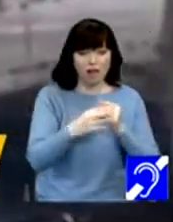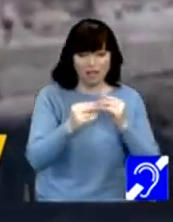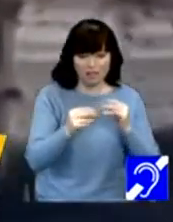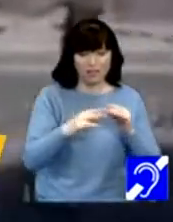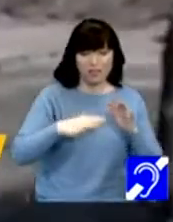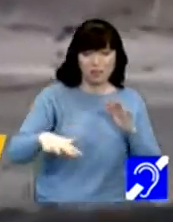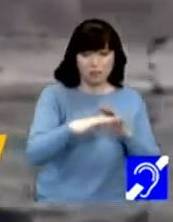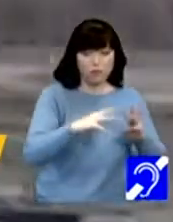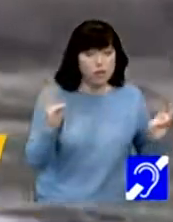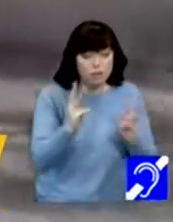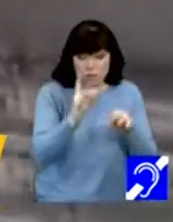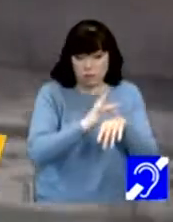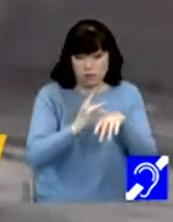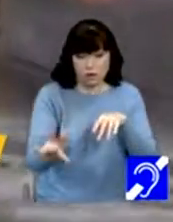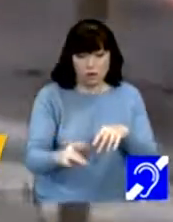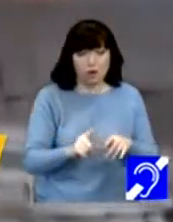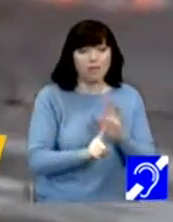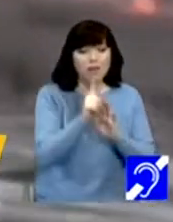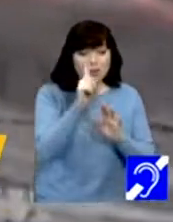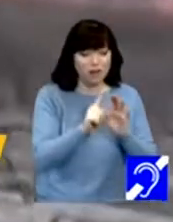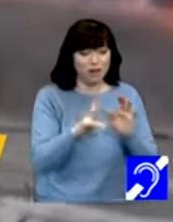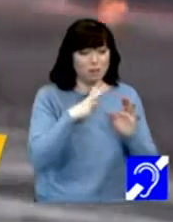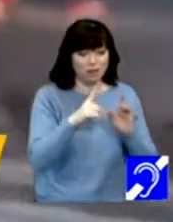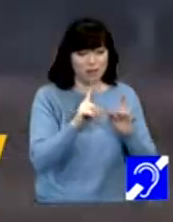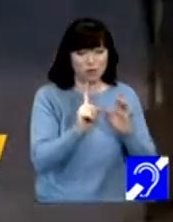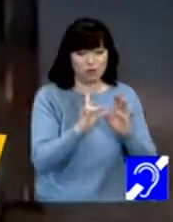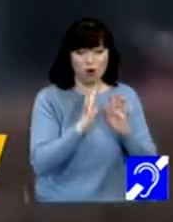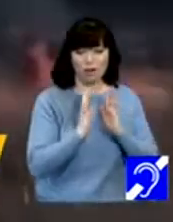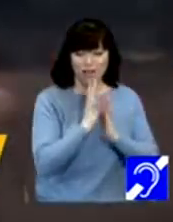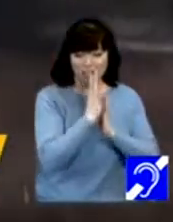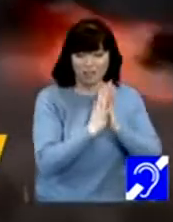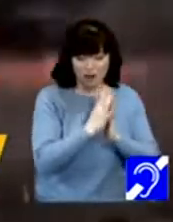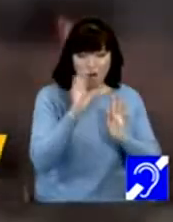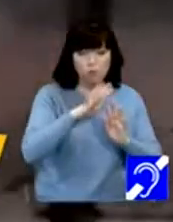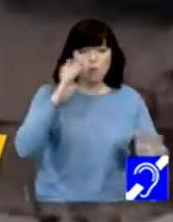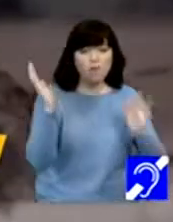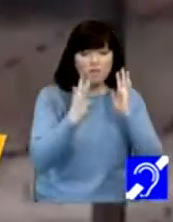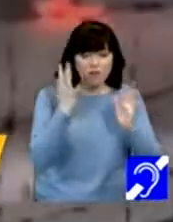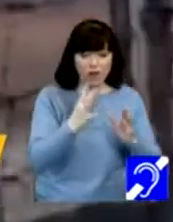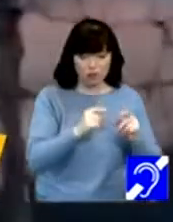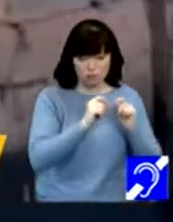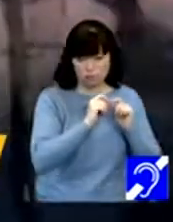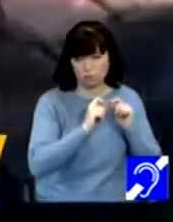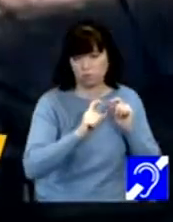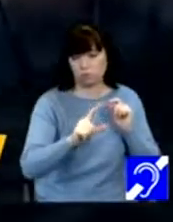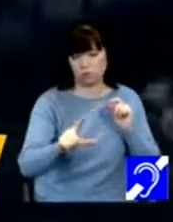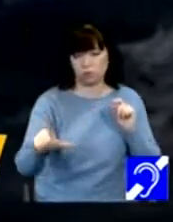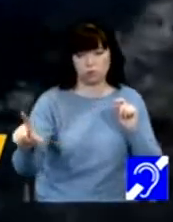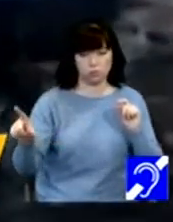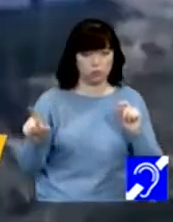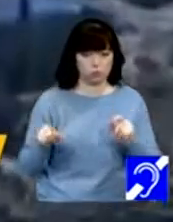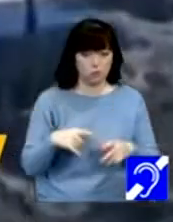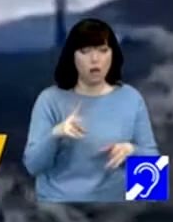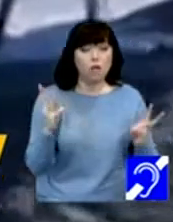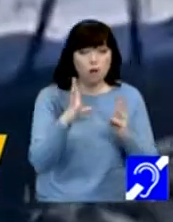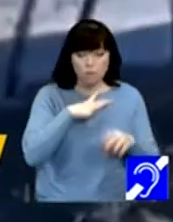au ars ca o torță. Inițial, focul a cuprins un lan de stufăriș, ulterior, din cauza vântului, flăcările s-au răspândit rapid.